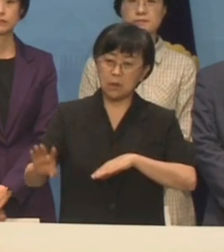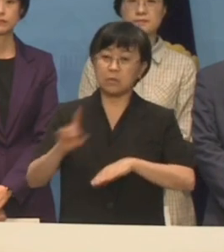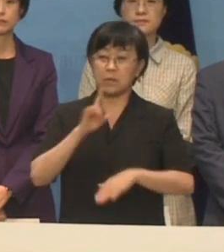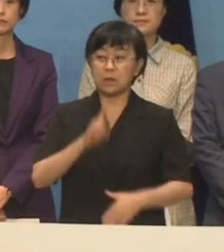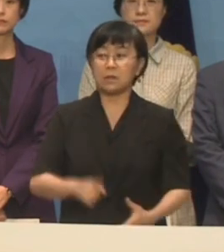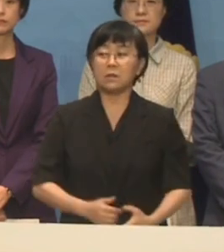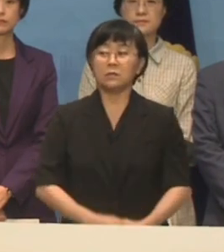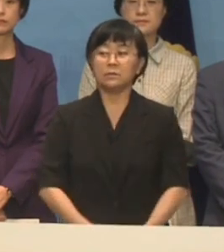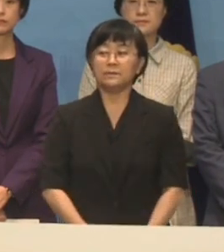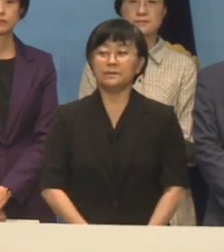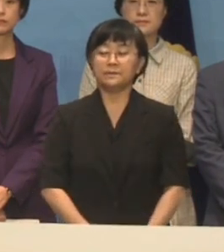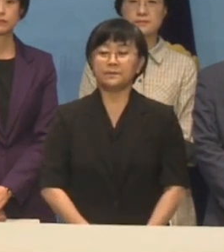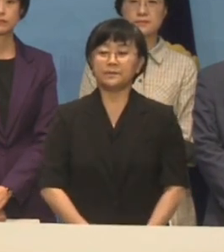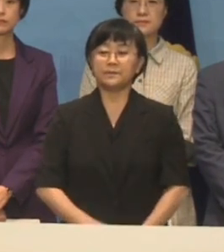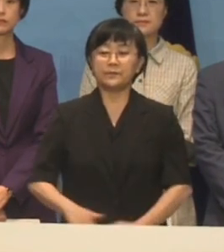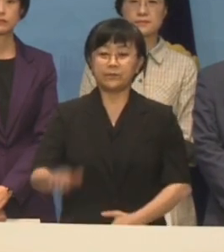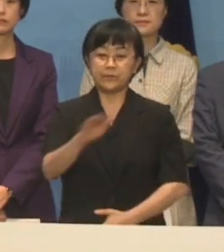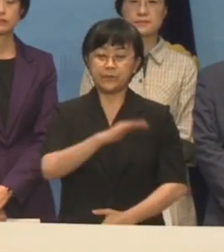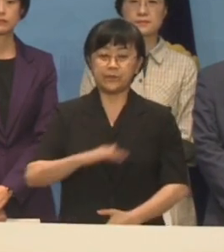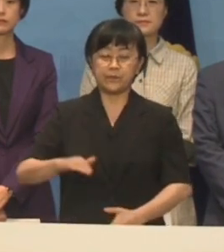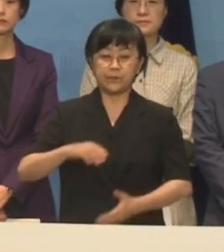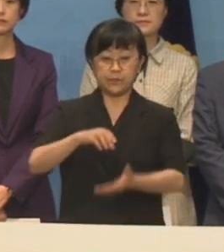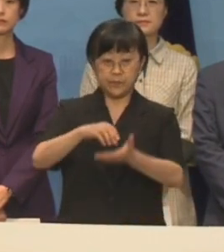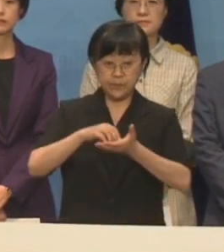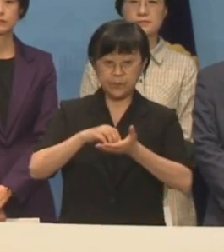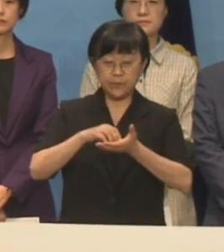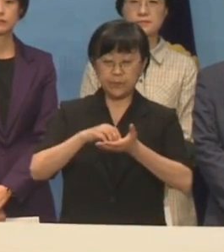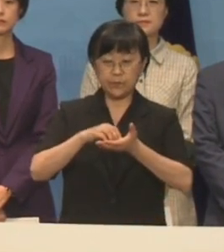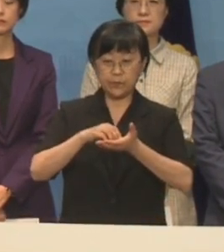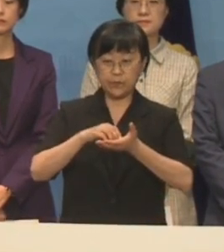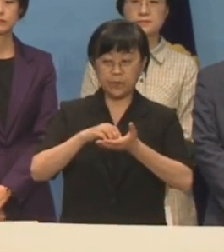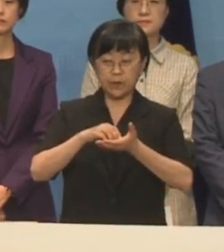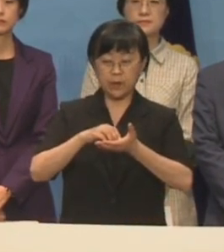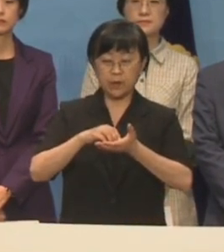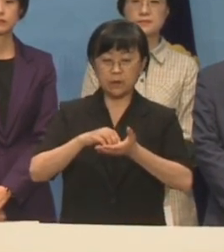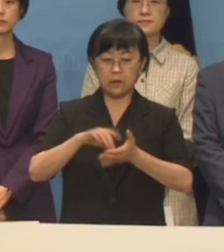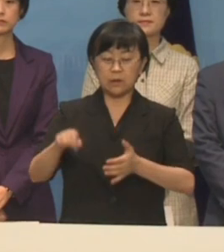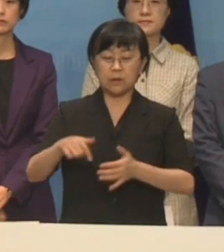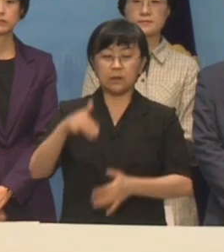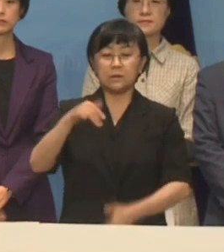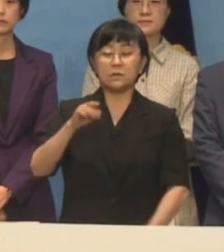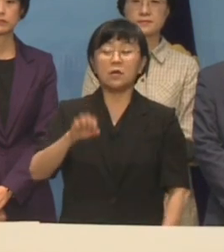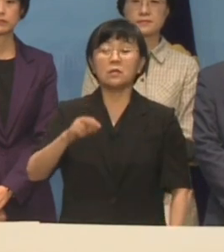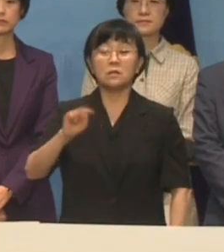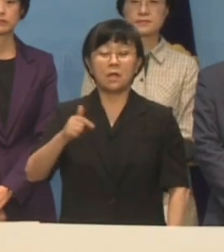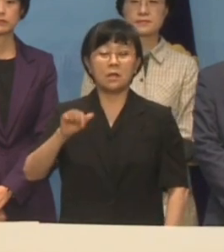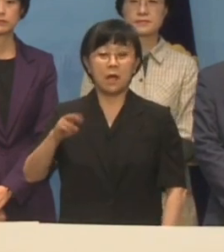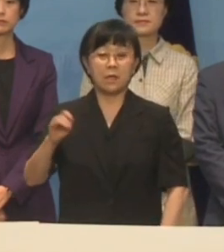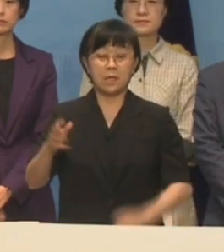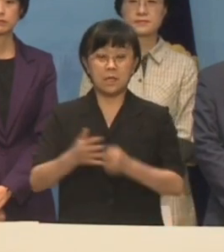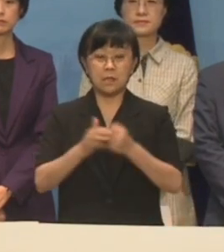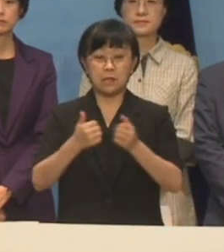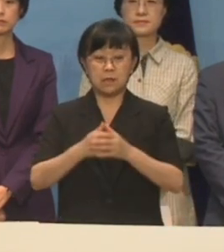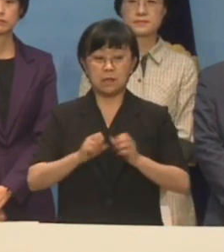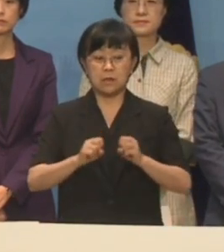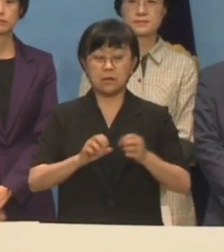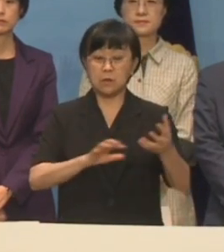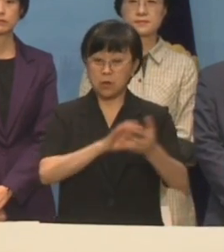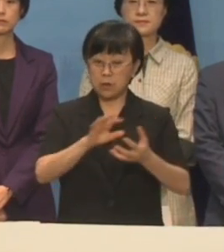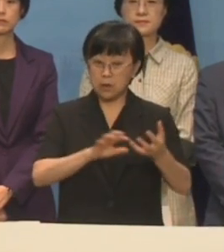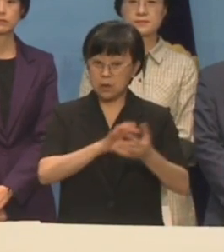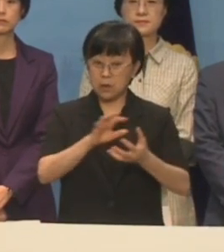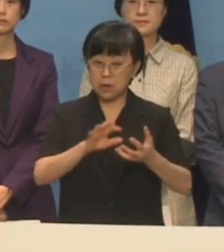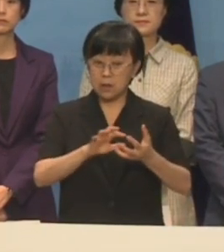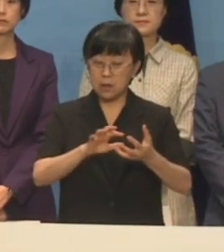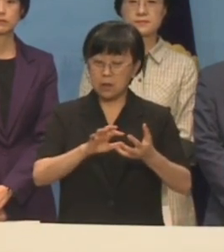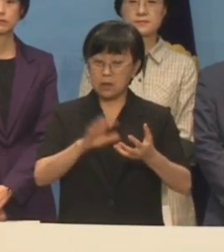수밖에 없는 건데요. 우리가 수영하는 수영장에 천상가리를 풀었다, 똥물을 풀었다. 그게